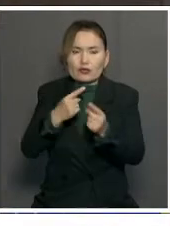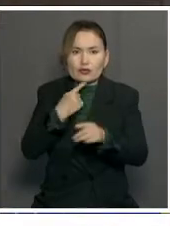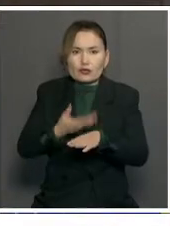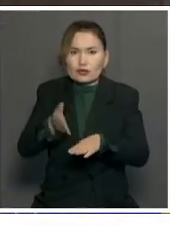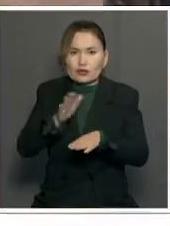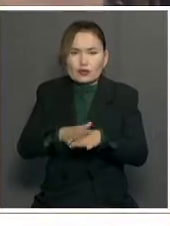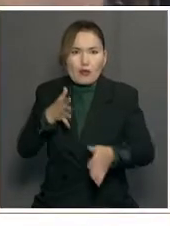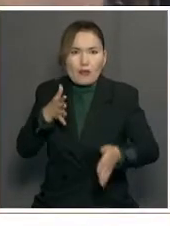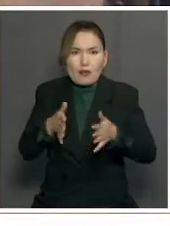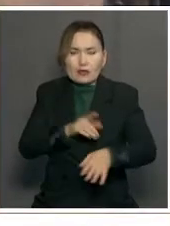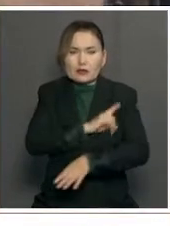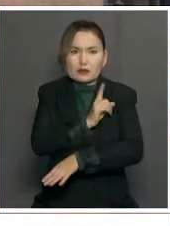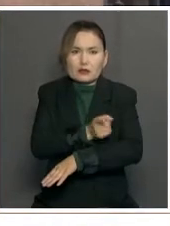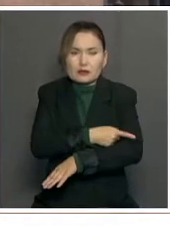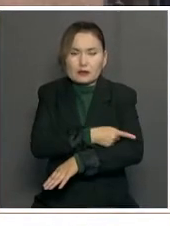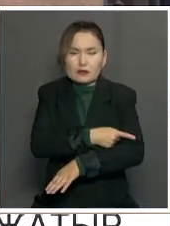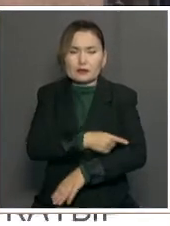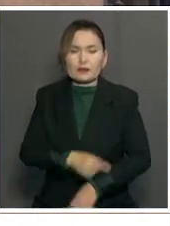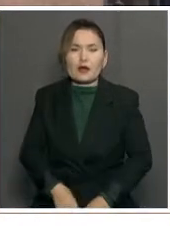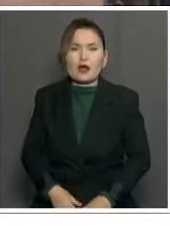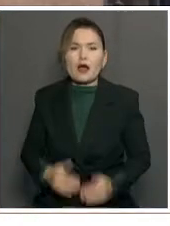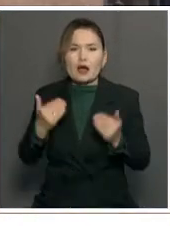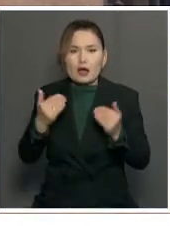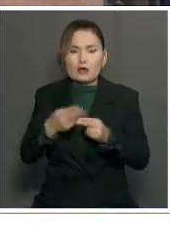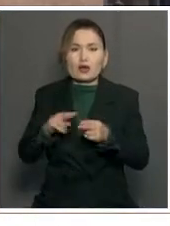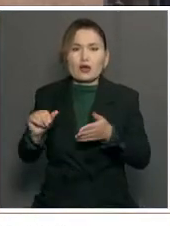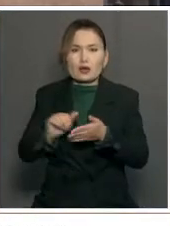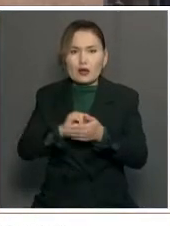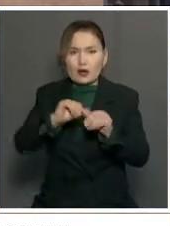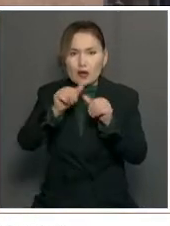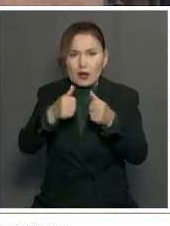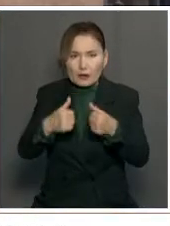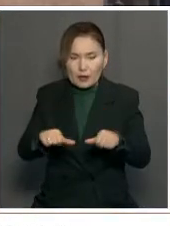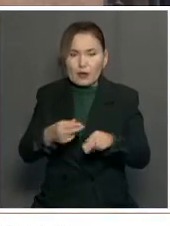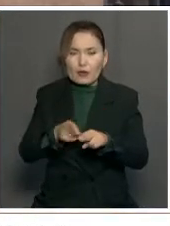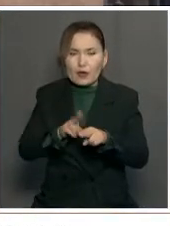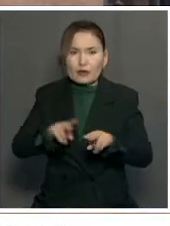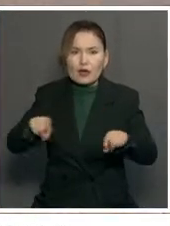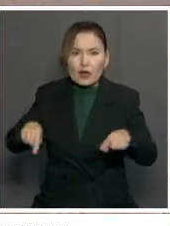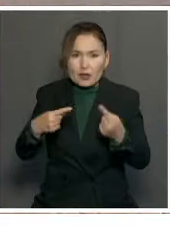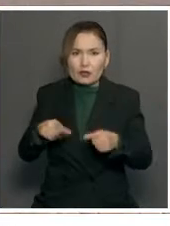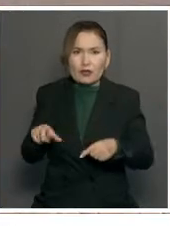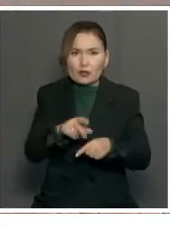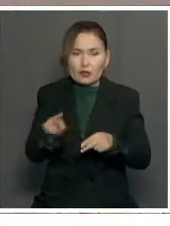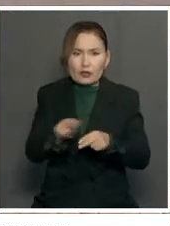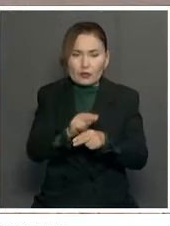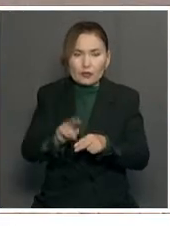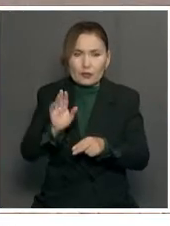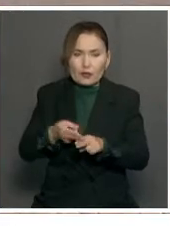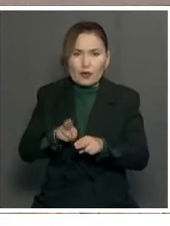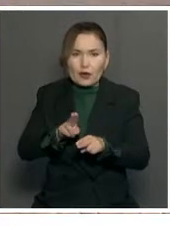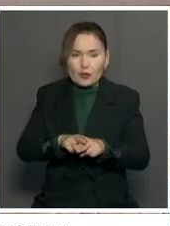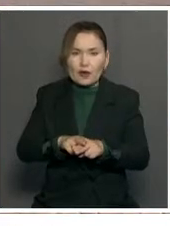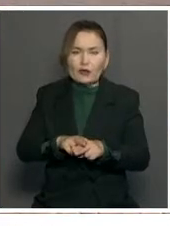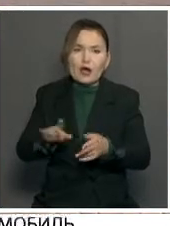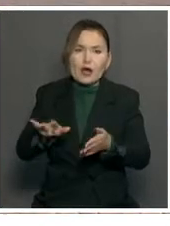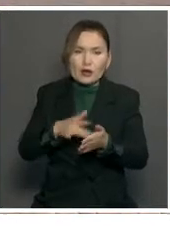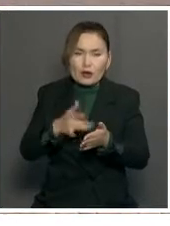бір кейбір кеткен кемшіліктер бойынша жұмыстар жасалып жатыр. Сол шешілгеннен кейін қайта жұмыстар жанданатын болады бұл жерде. Кейбір мәселелер сімеде де қаралмай